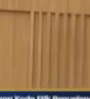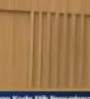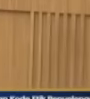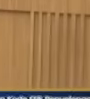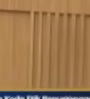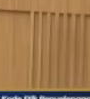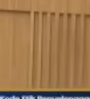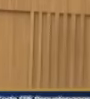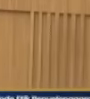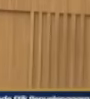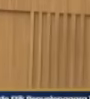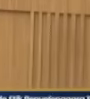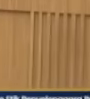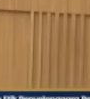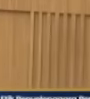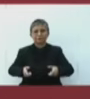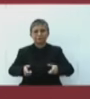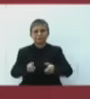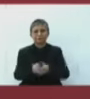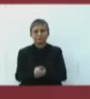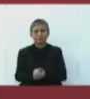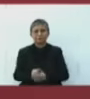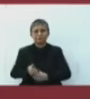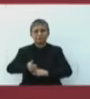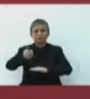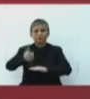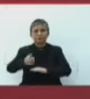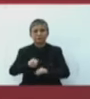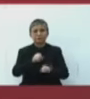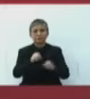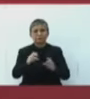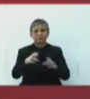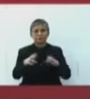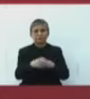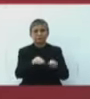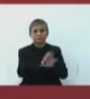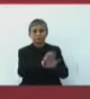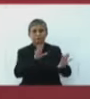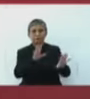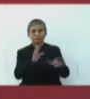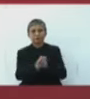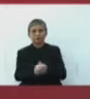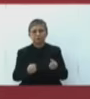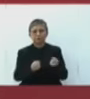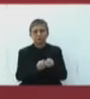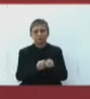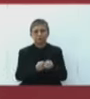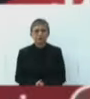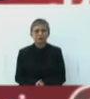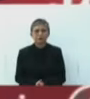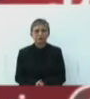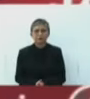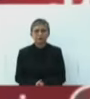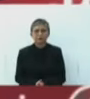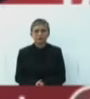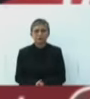antisipasinya sudah harus dilakukan dari sekarang Oke tapi Mbak Bi begini kalau anda tadi menyebut bahwa bisa saja hasimasari ini tidak